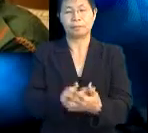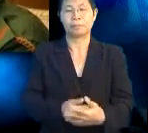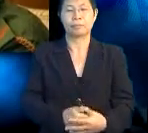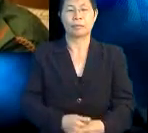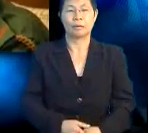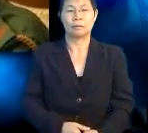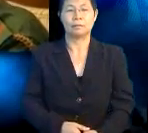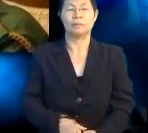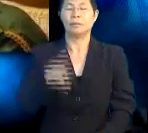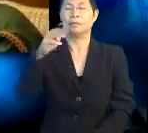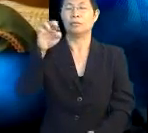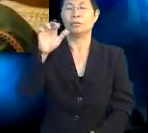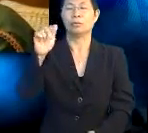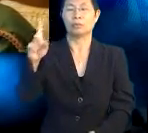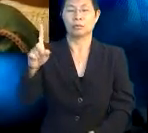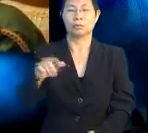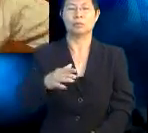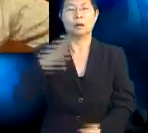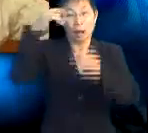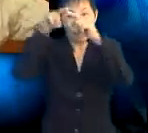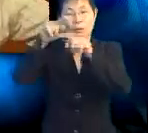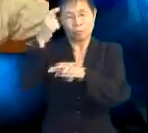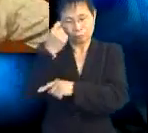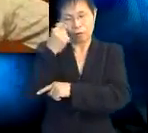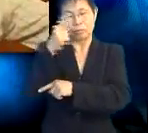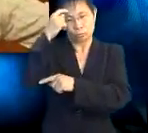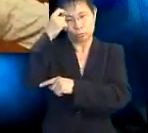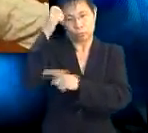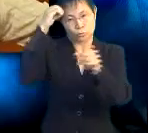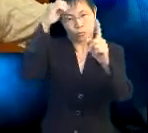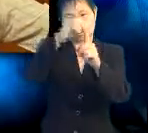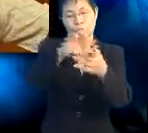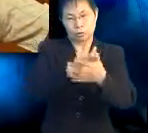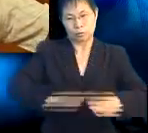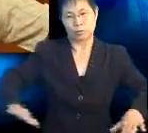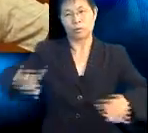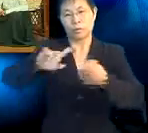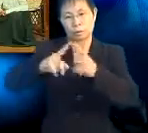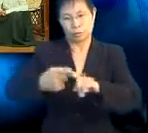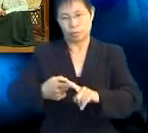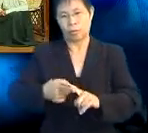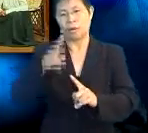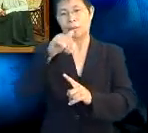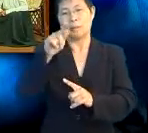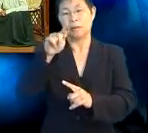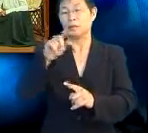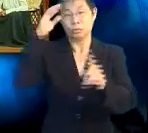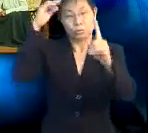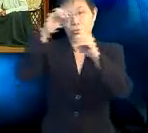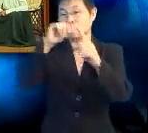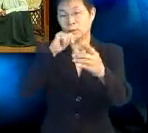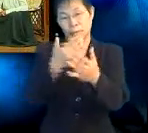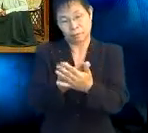Murad, Abang Mat faham tujuan kau bagi menyelamatkan anak sejawatan tu baik. Abang Mat tak kata tujuan kau tak baik,